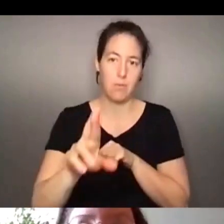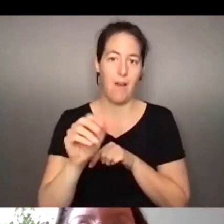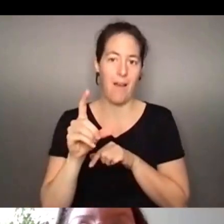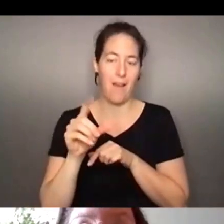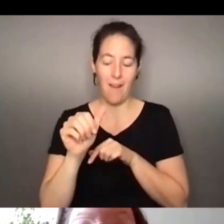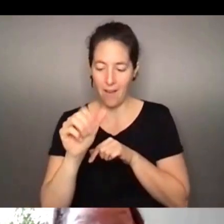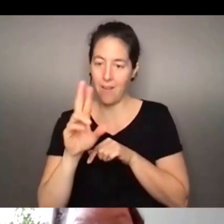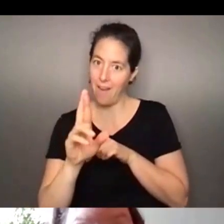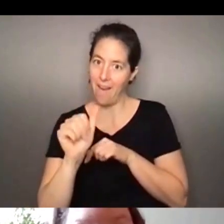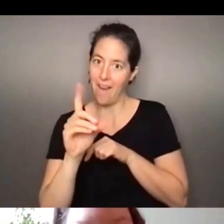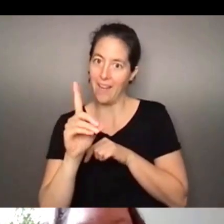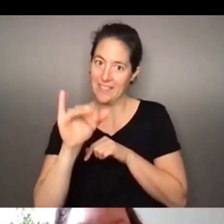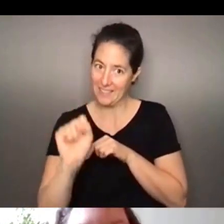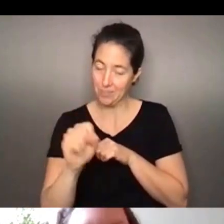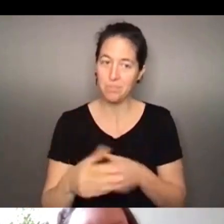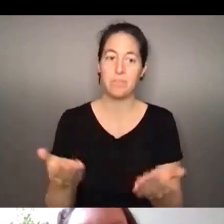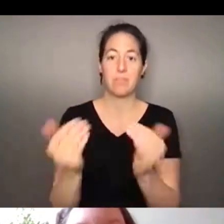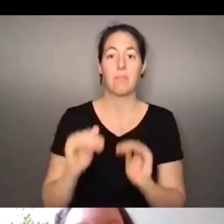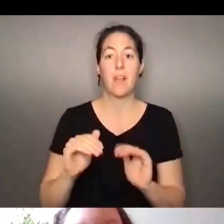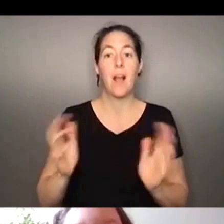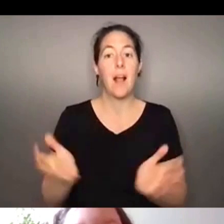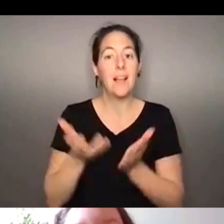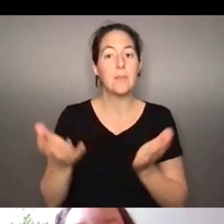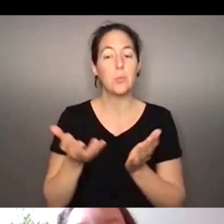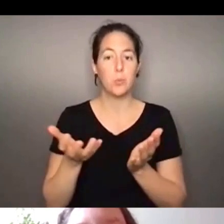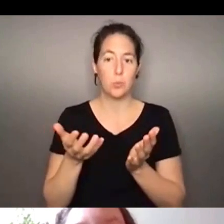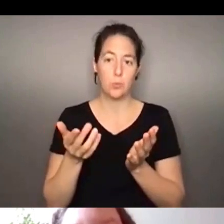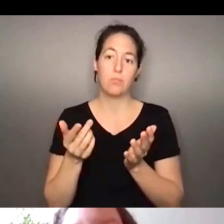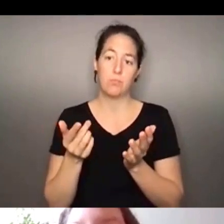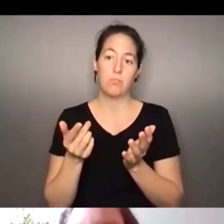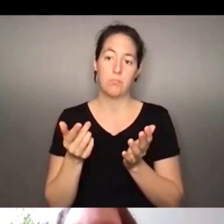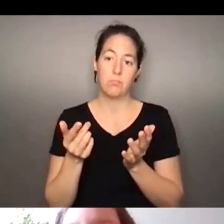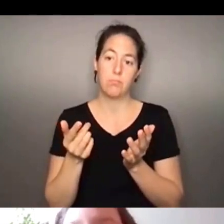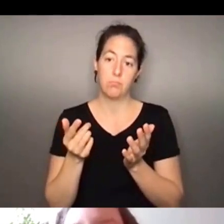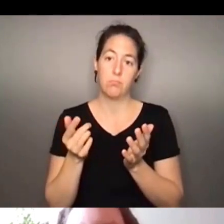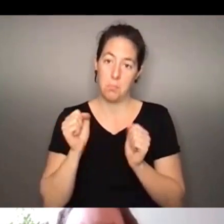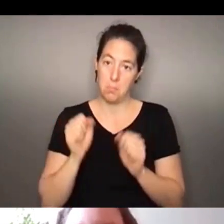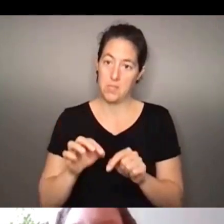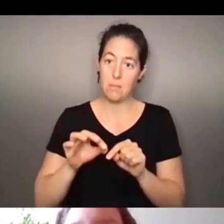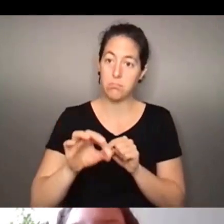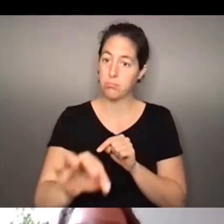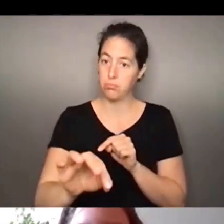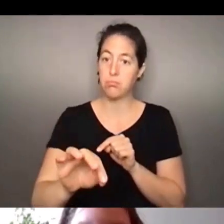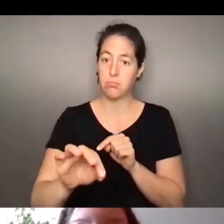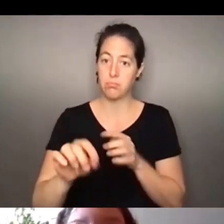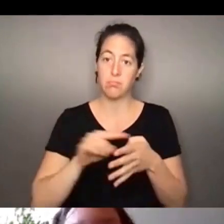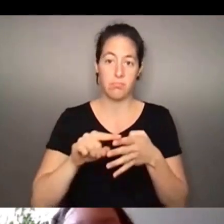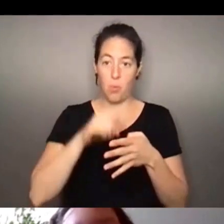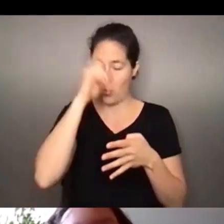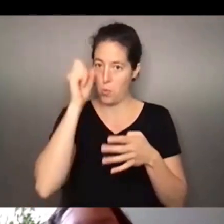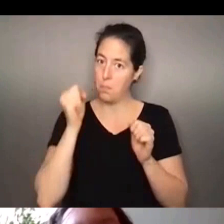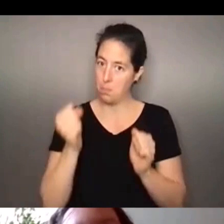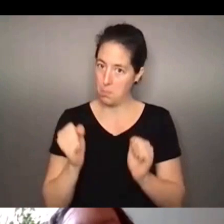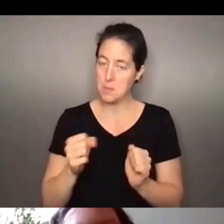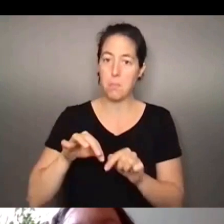Puis, les laitues, on peut en semer encore rendu à la première semaine de août.